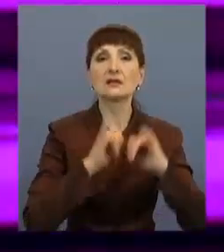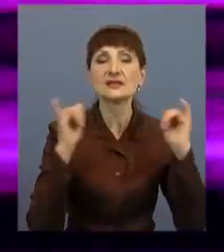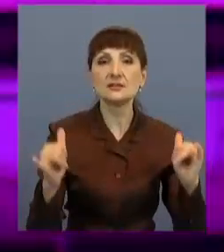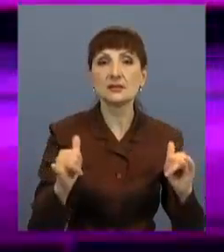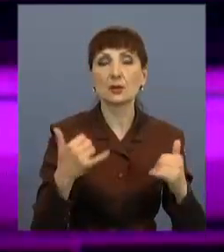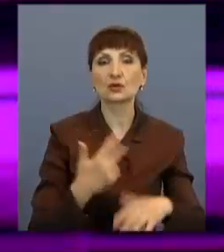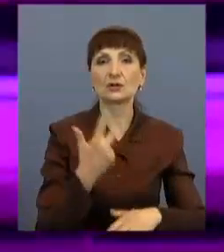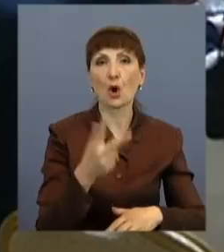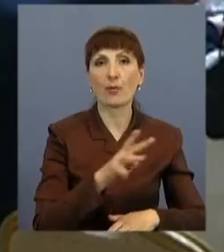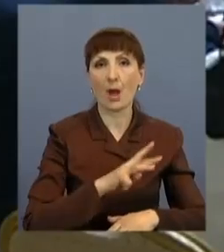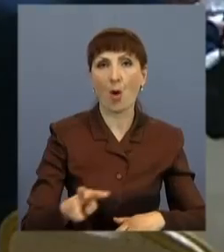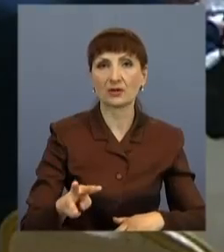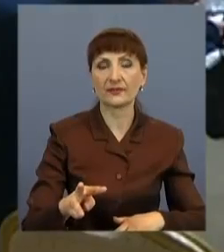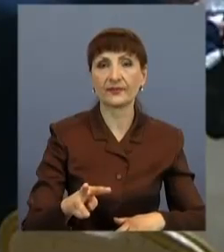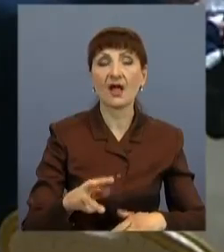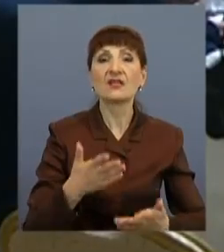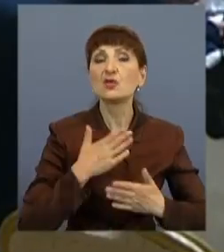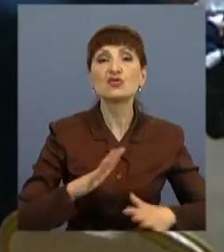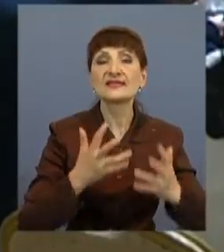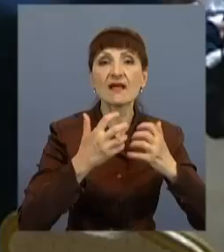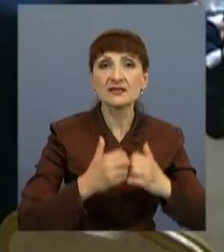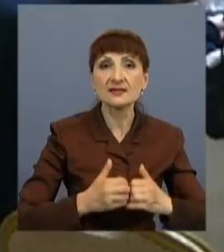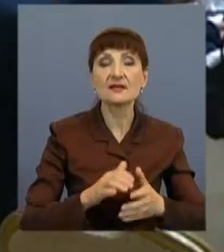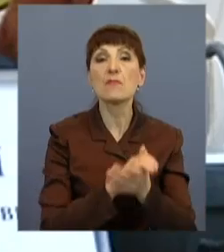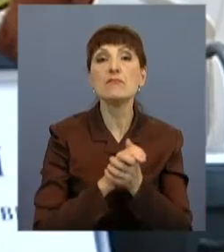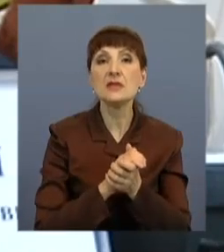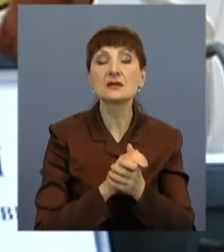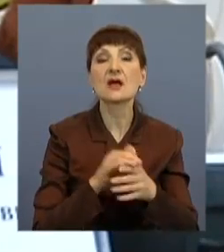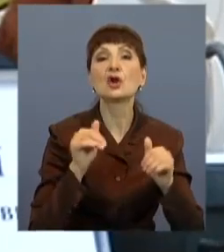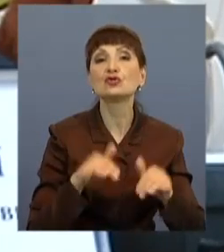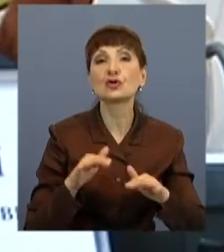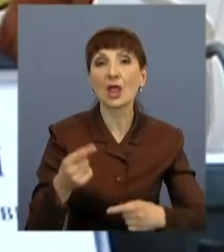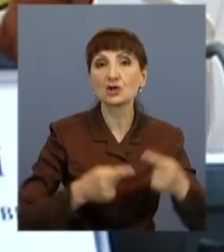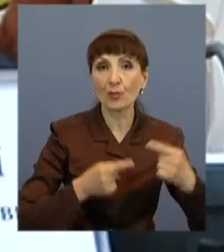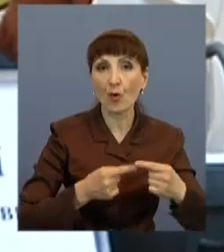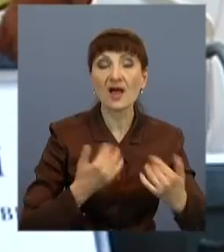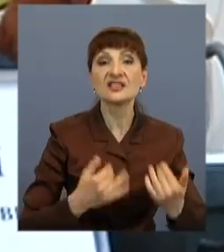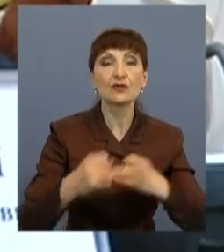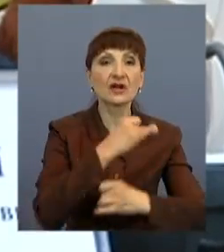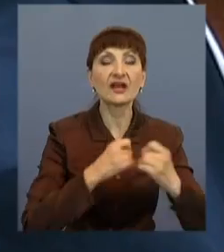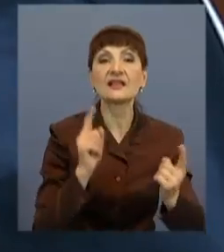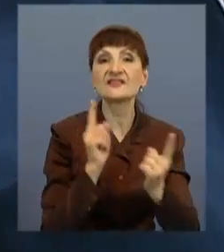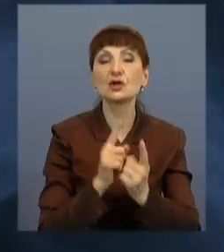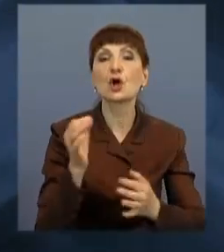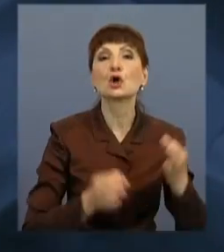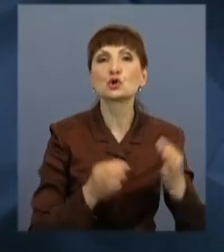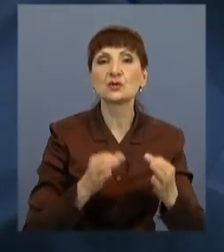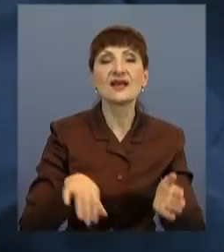почти 3 миллионов. О неутешительной статистике и мирных методах решения споров говорили сегодня на встрече судей